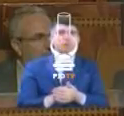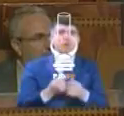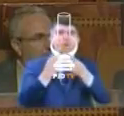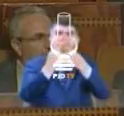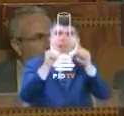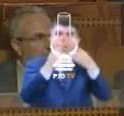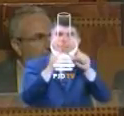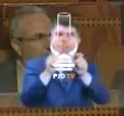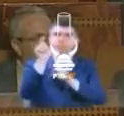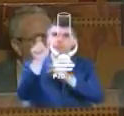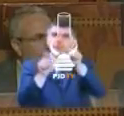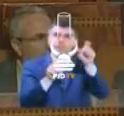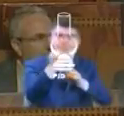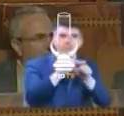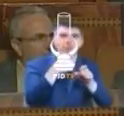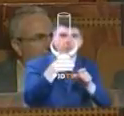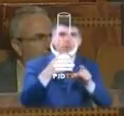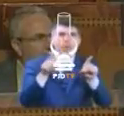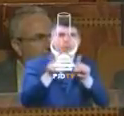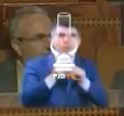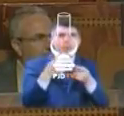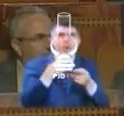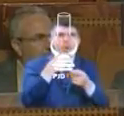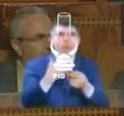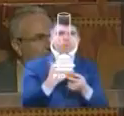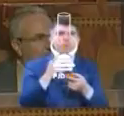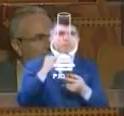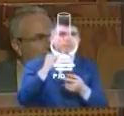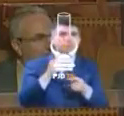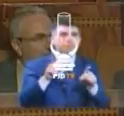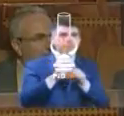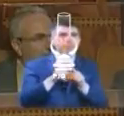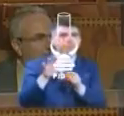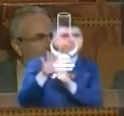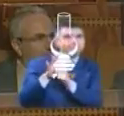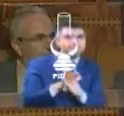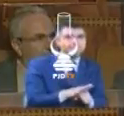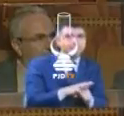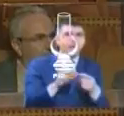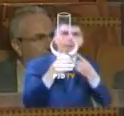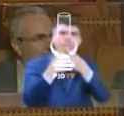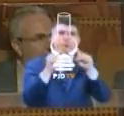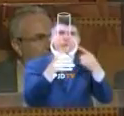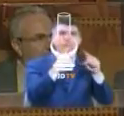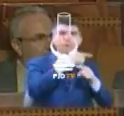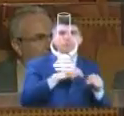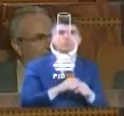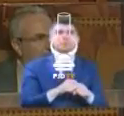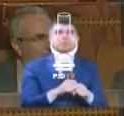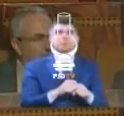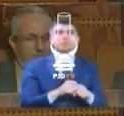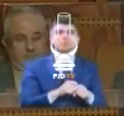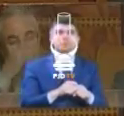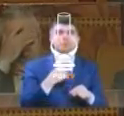والمواطنات في الممارسه اليوميه يتعرضون الى مجموعه من العقود الاذعانيه والتعسفيه، لعل ابرزها هو ما